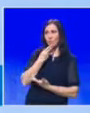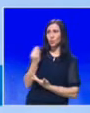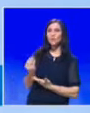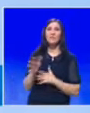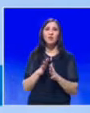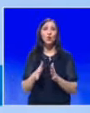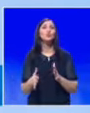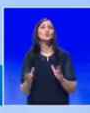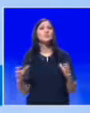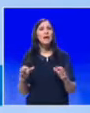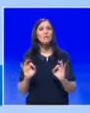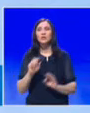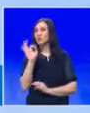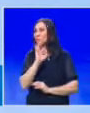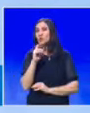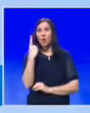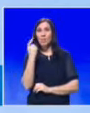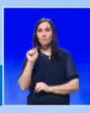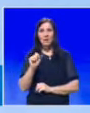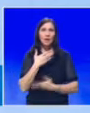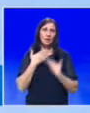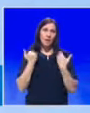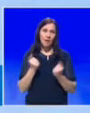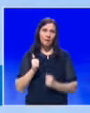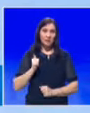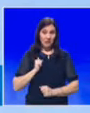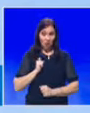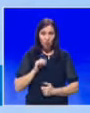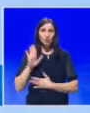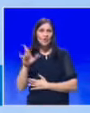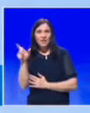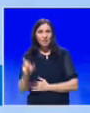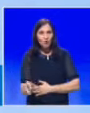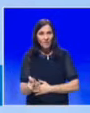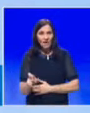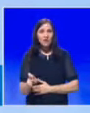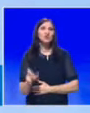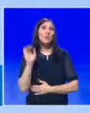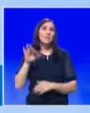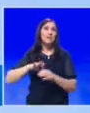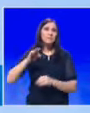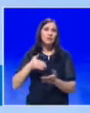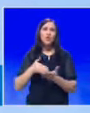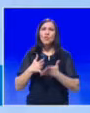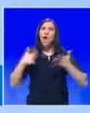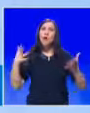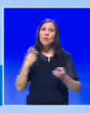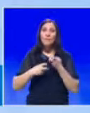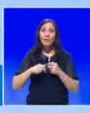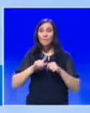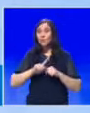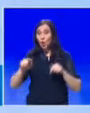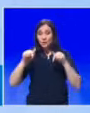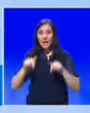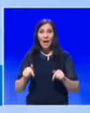Народното събрание. Така че нито една партия да няма сигурността, че нейният човек ще бъде избран. Защото най-големият проблем до сега на